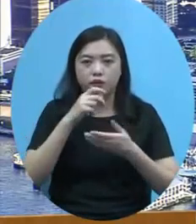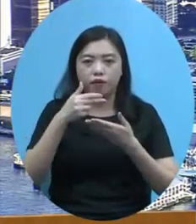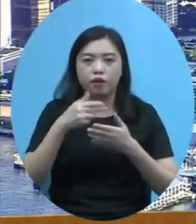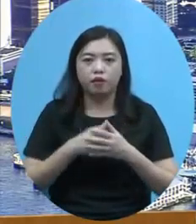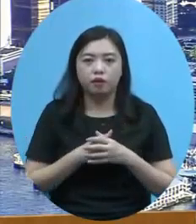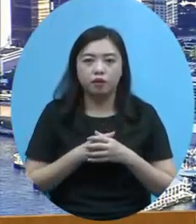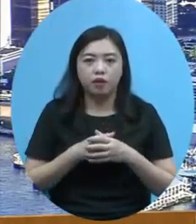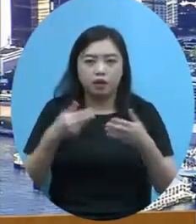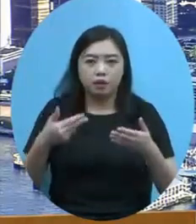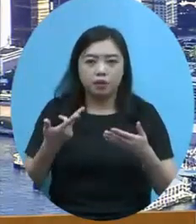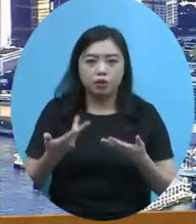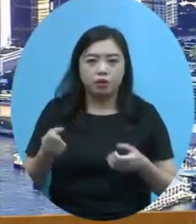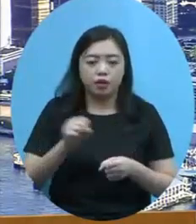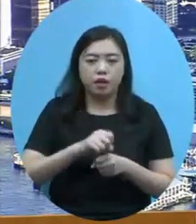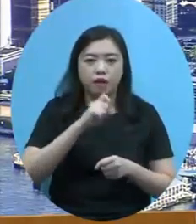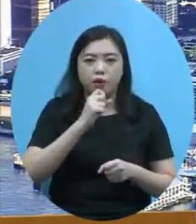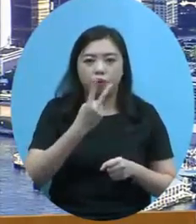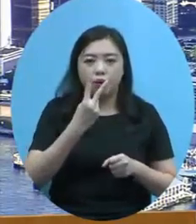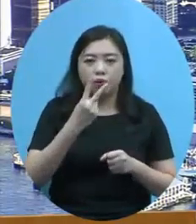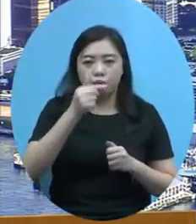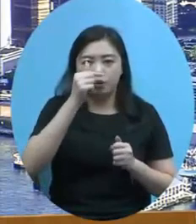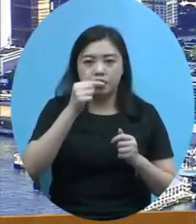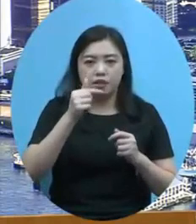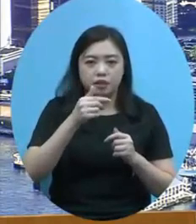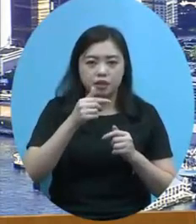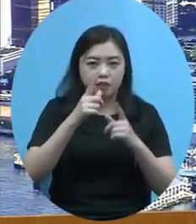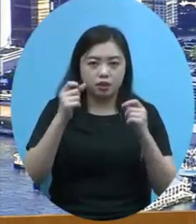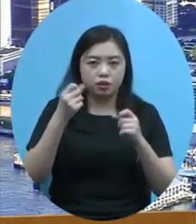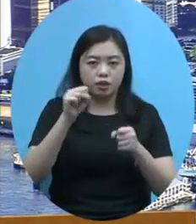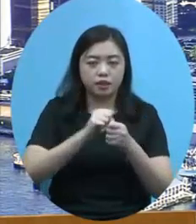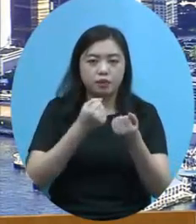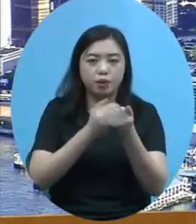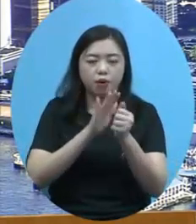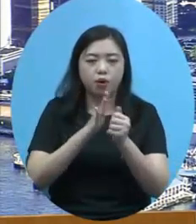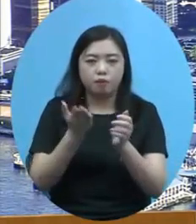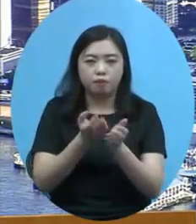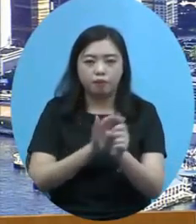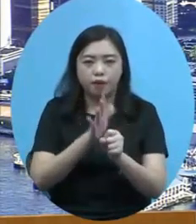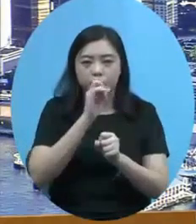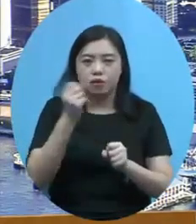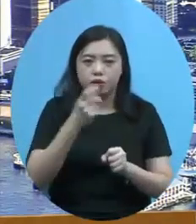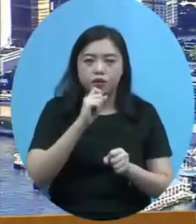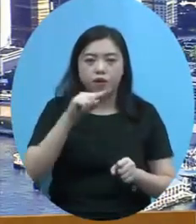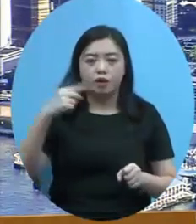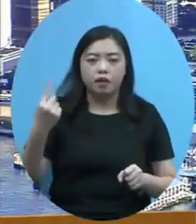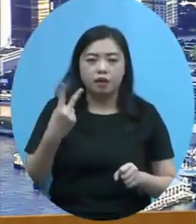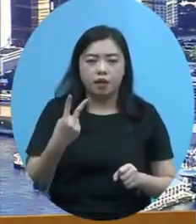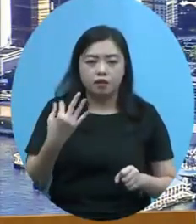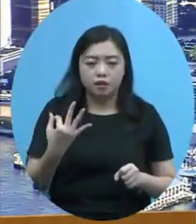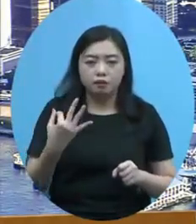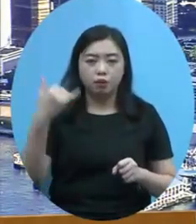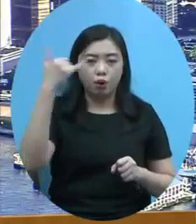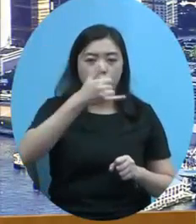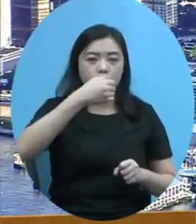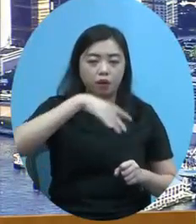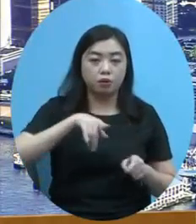嘅。今日再多2名嘅護士同1名嘅支援人員確診，另外亦都有23名曾經出席同一個聚